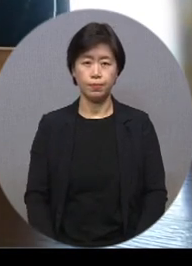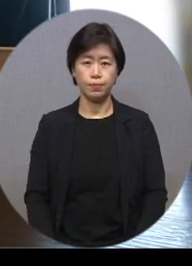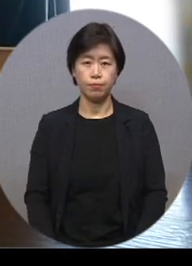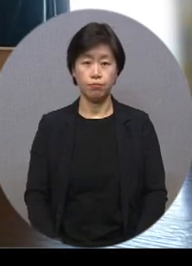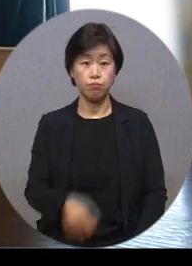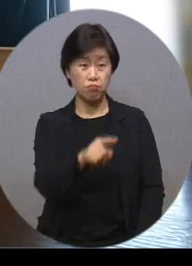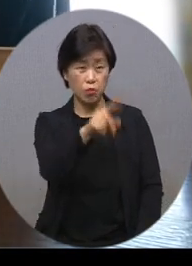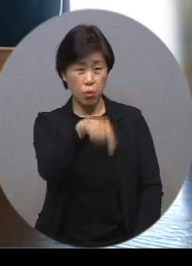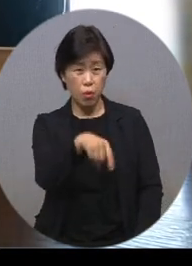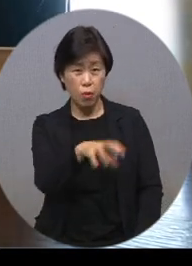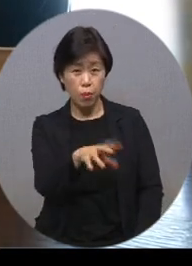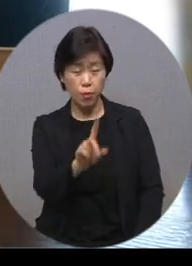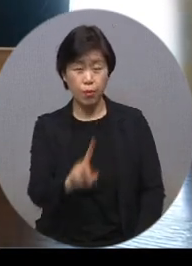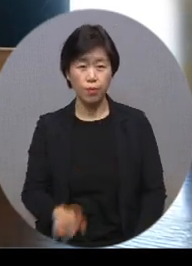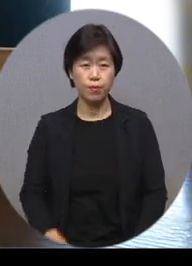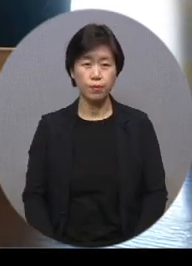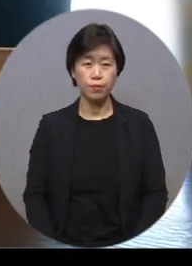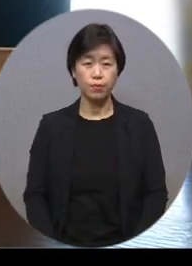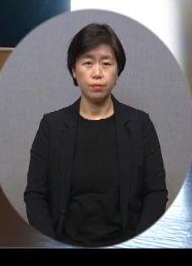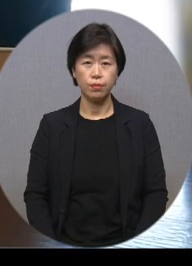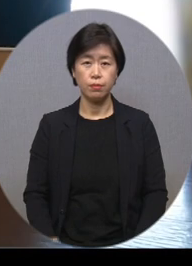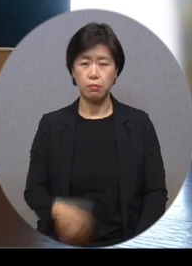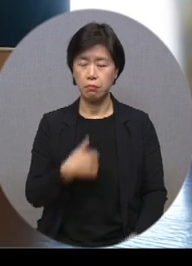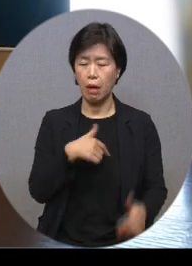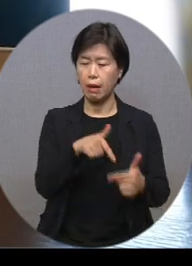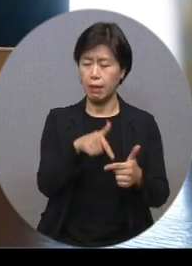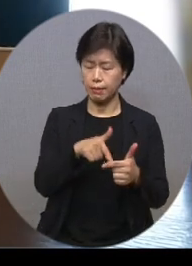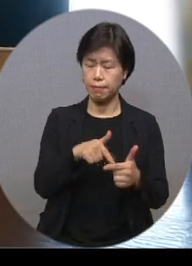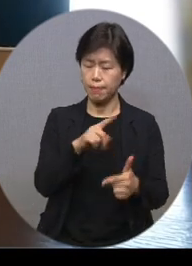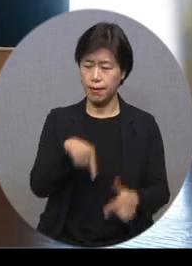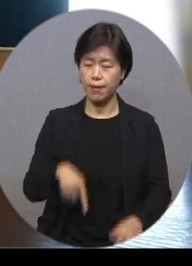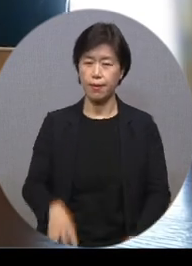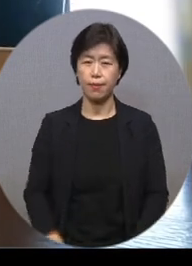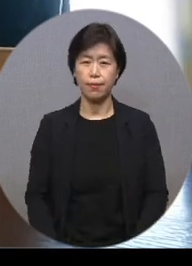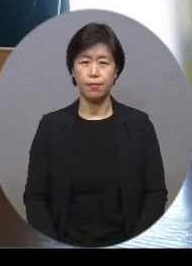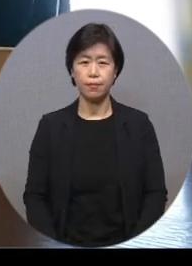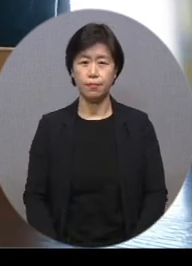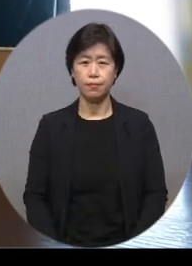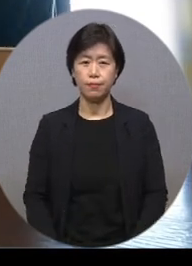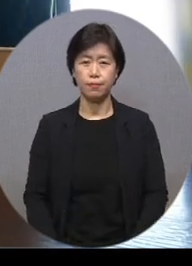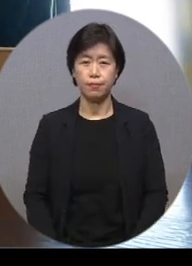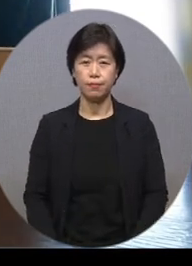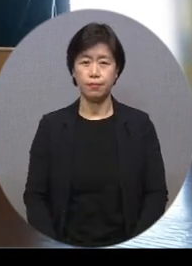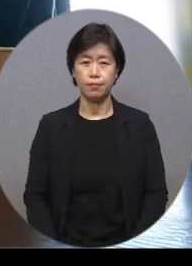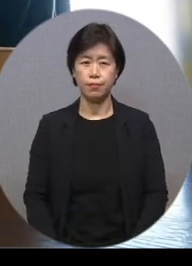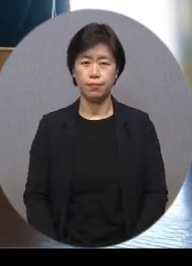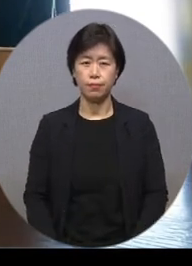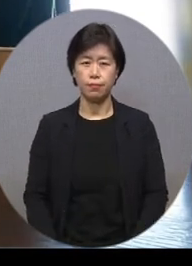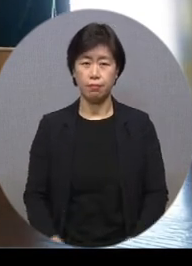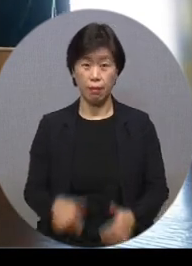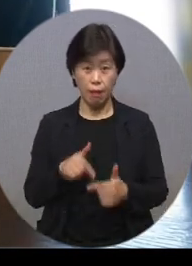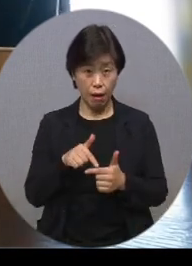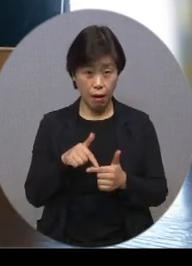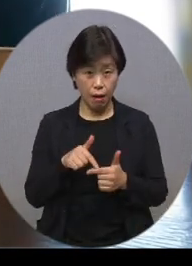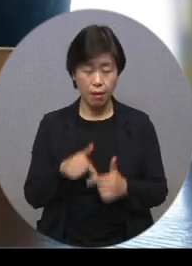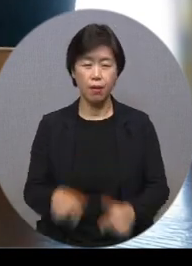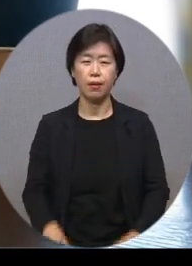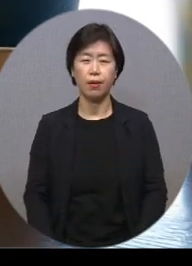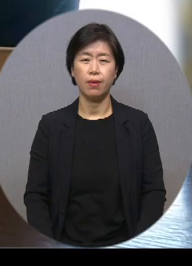너 어디서 왔냐? 저는 강남에서 왔어요. 강남? 네.